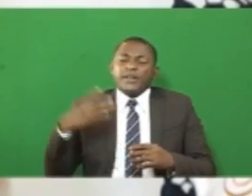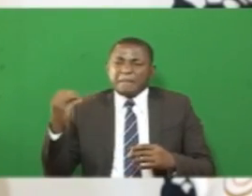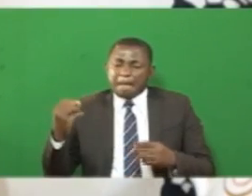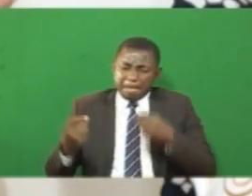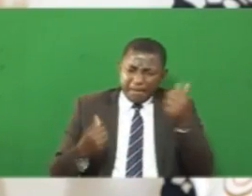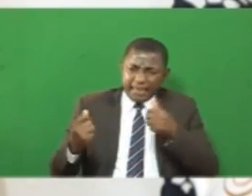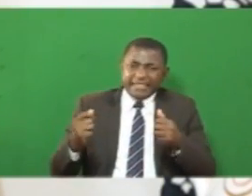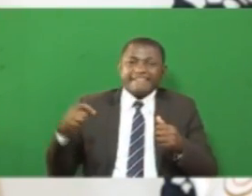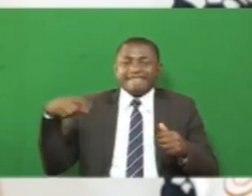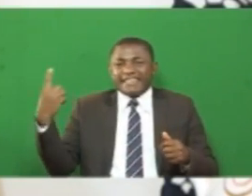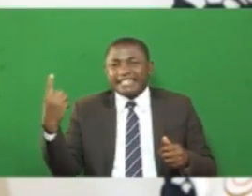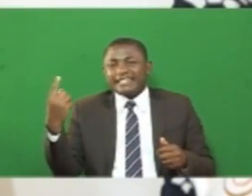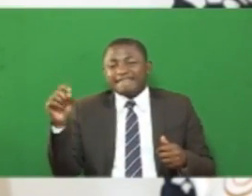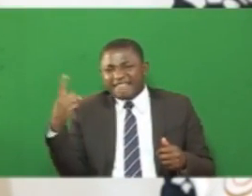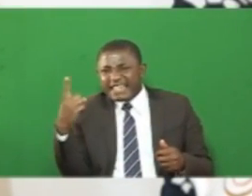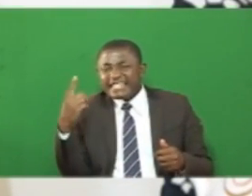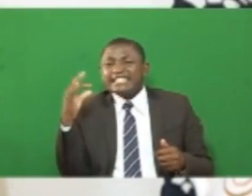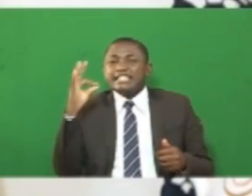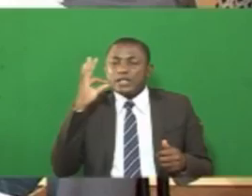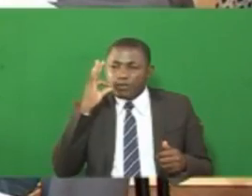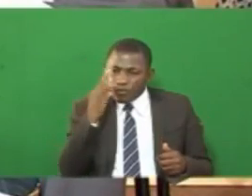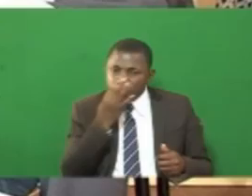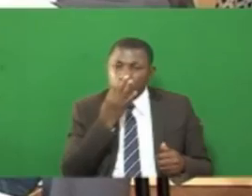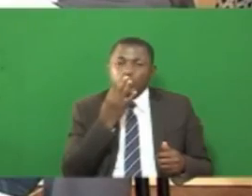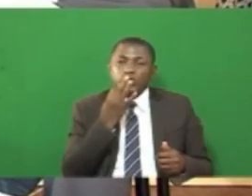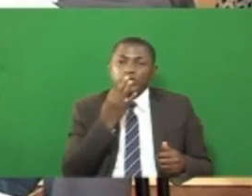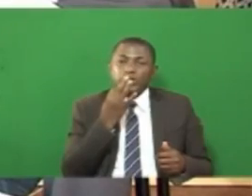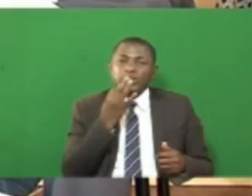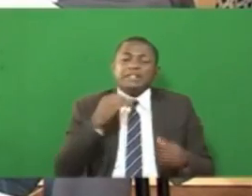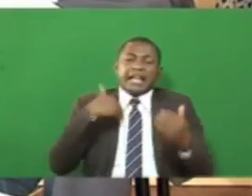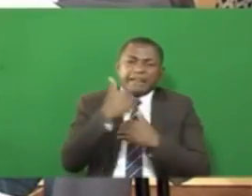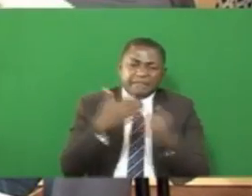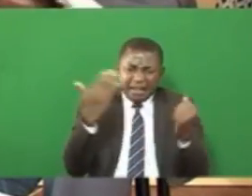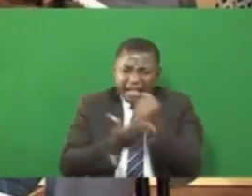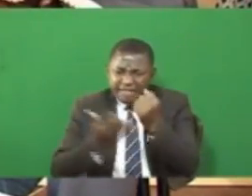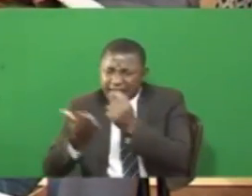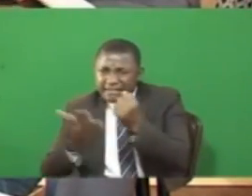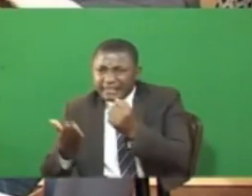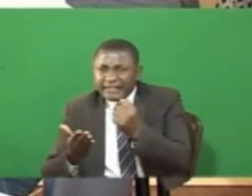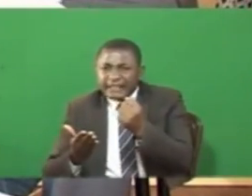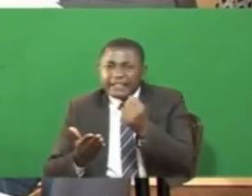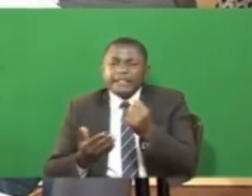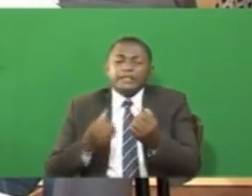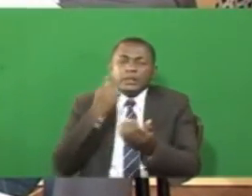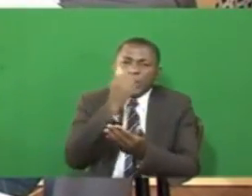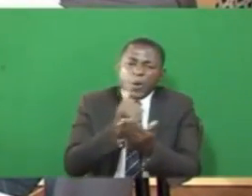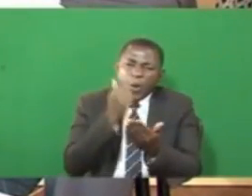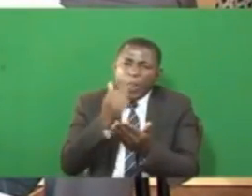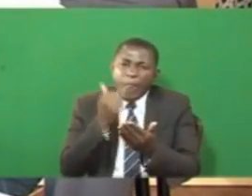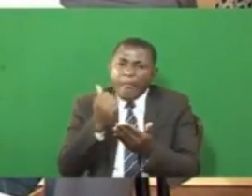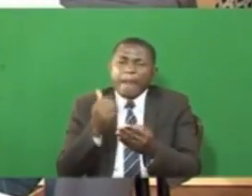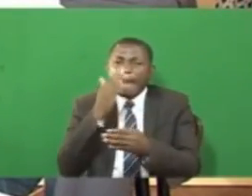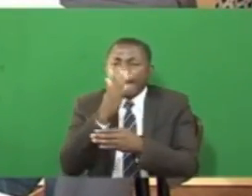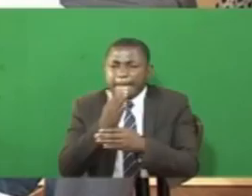Vainzi kana makubika chingwa chenyu musachibike nezviyo zvakakangwa. Zvauti zviyo zvinokangwa kwakuti sadza racho rinhuiri. Asi